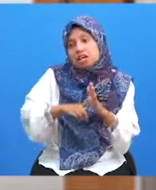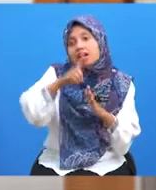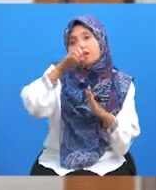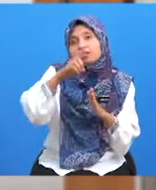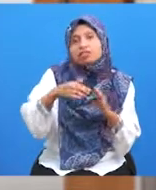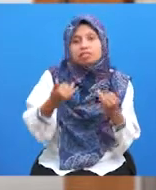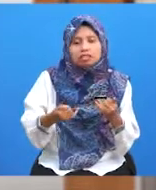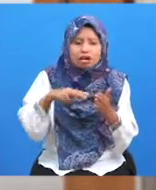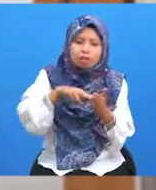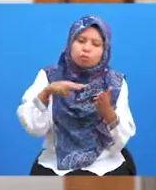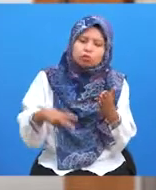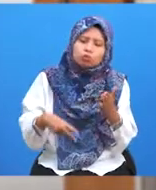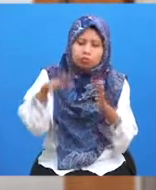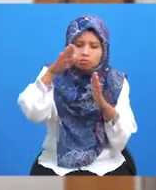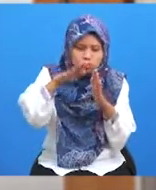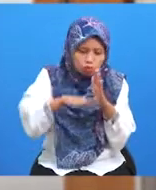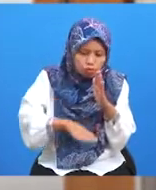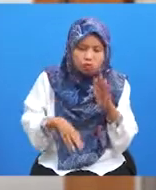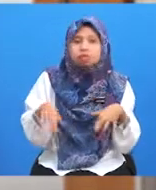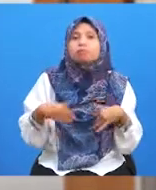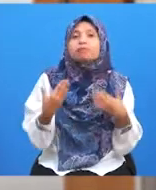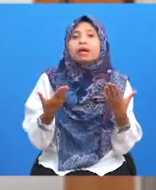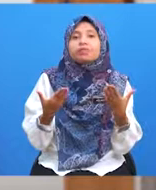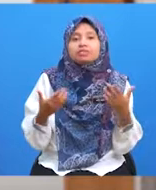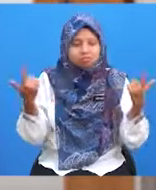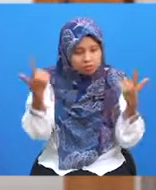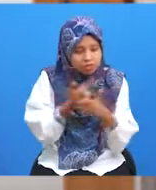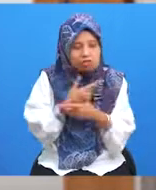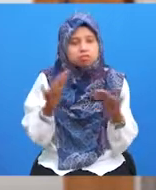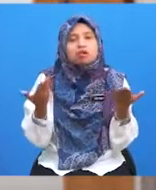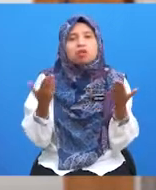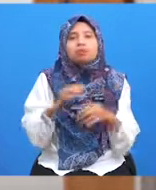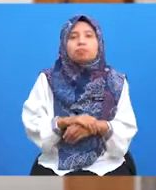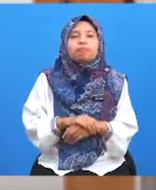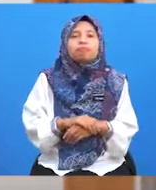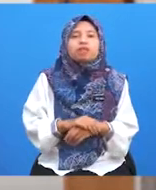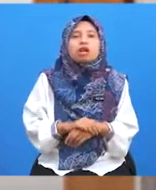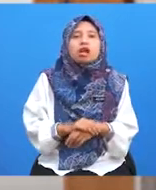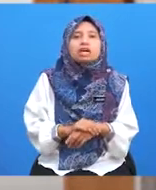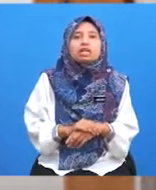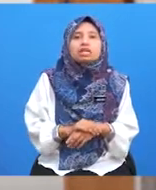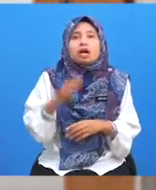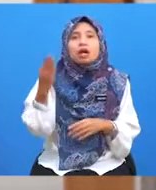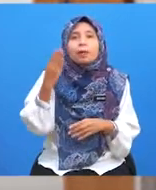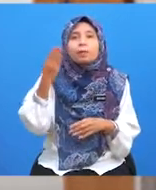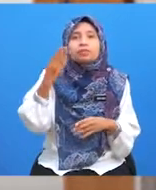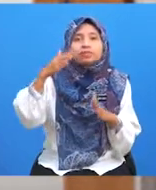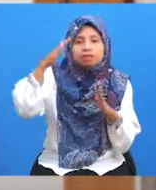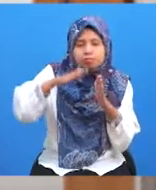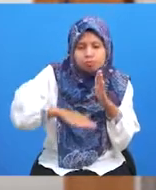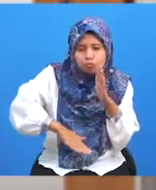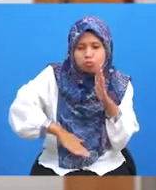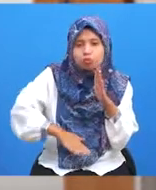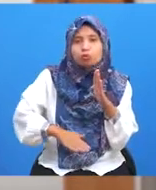menuruni berlawanan dengan trend yang meningkat Oke tren menurun dalam persekitaran